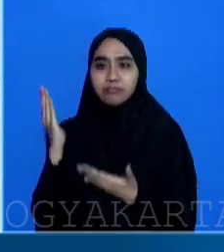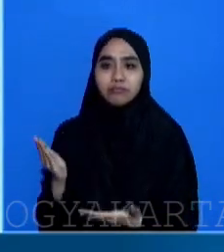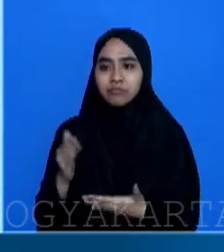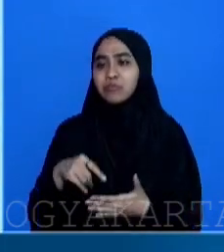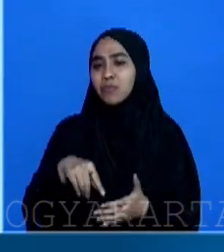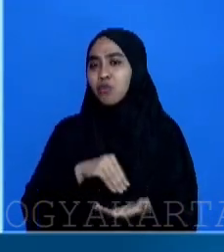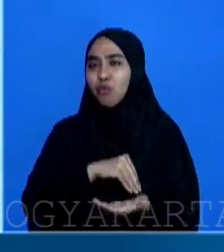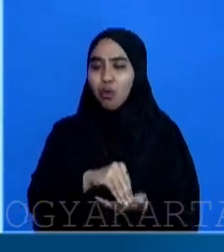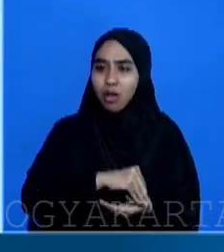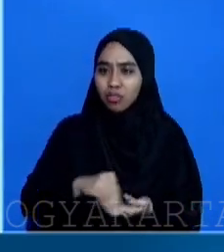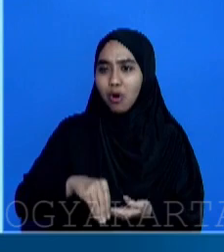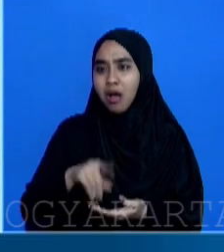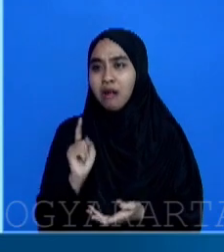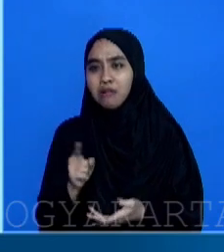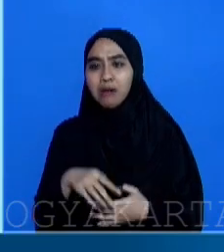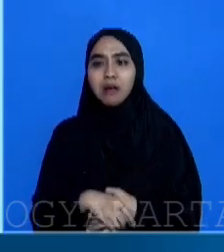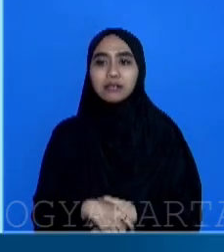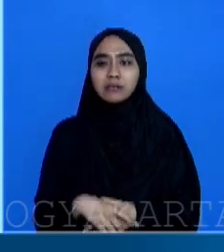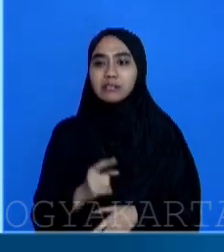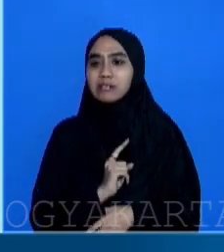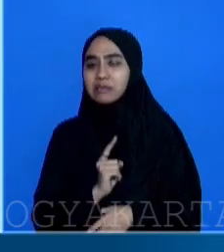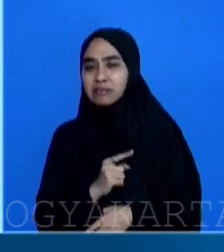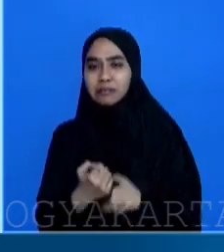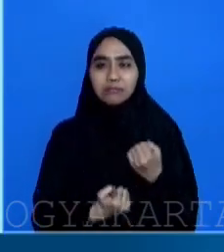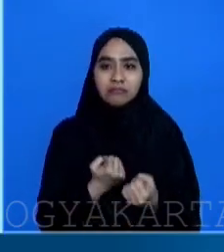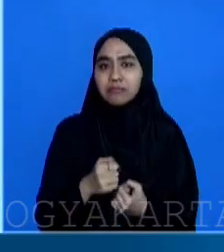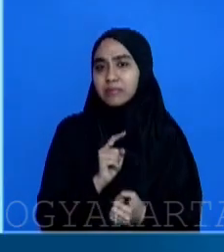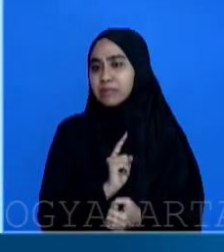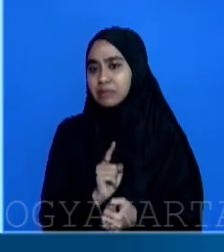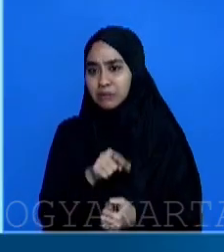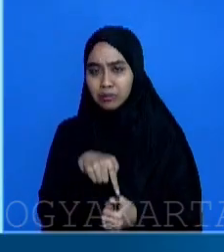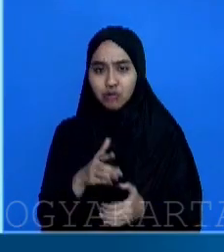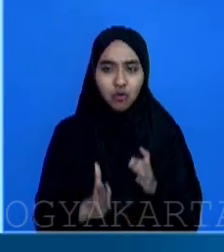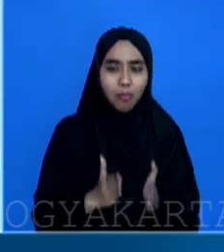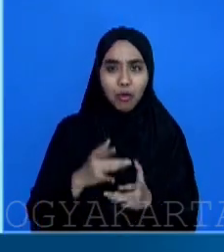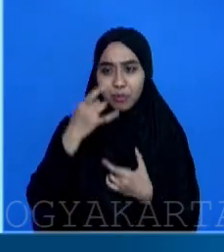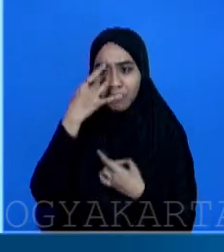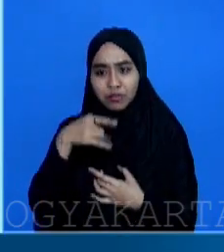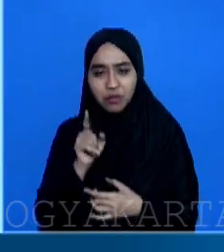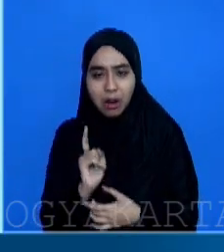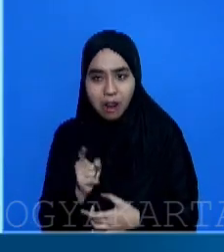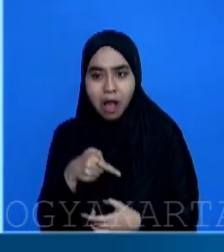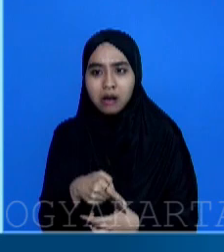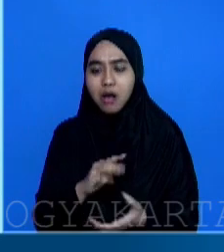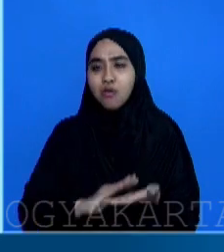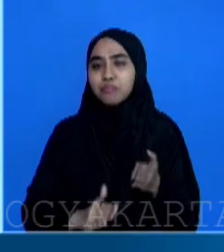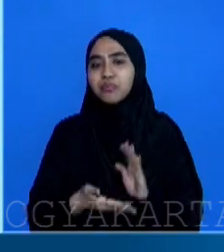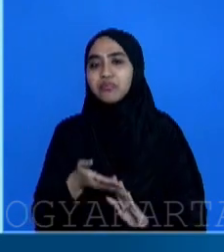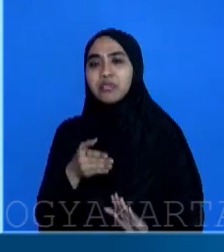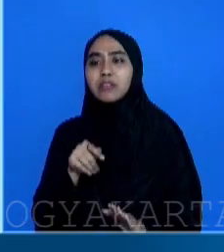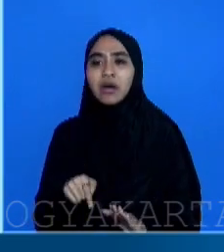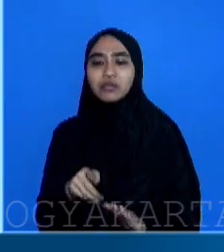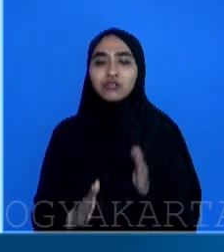dan robot do-it-yourself bagi siswa sekolah. Selain robot yang profesional, terdapat eksibisi dari komunitas robot asal DIY